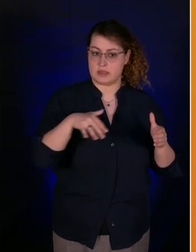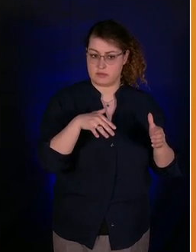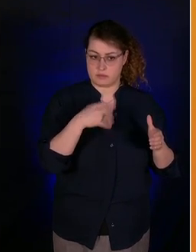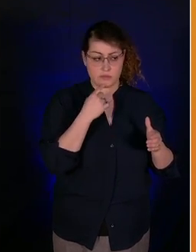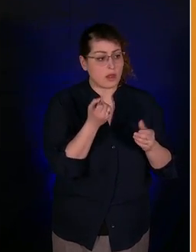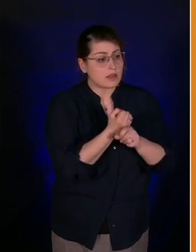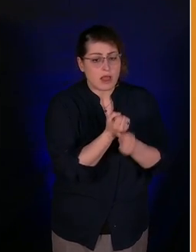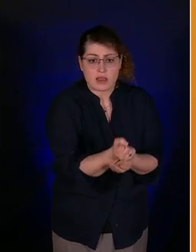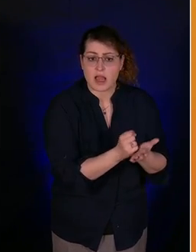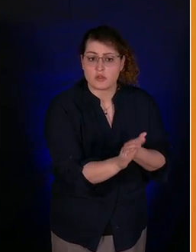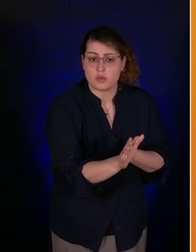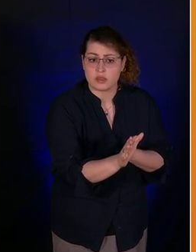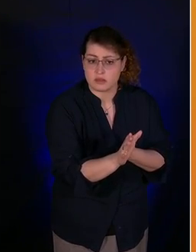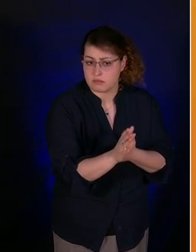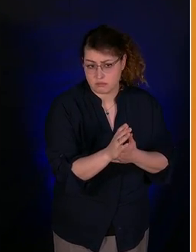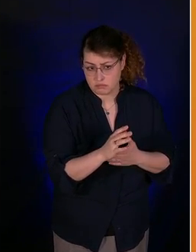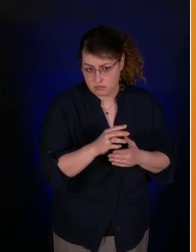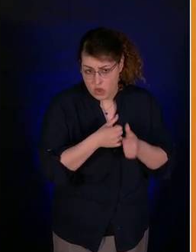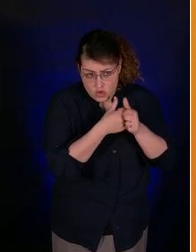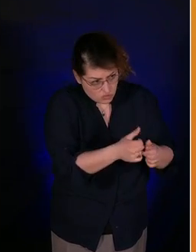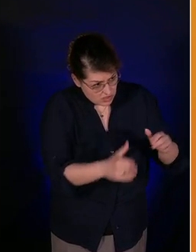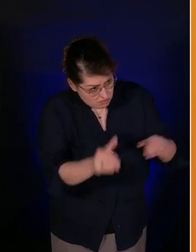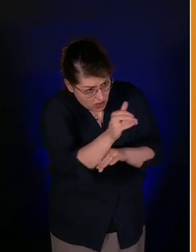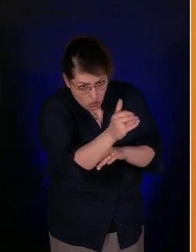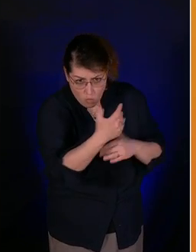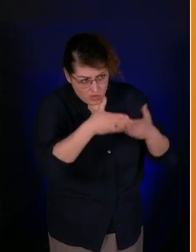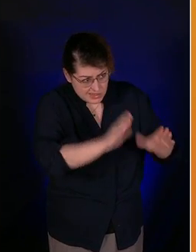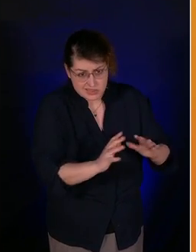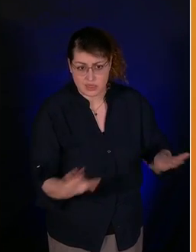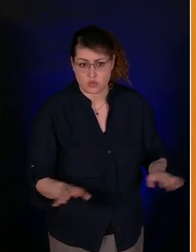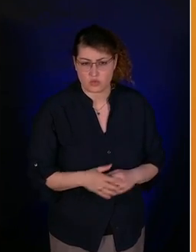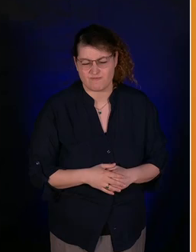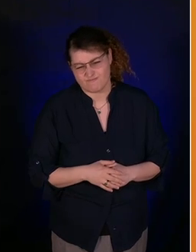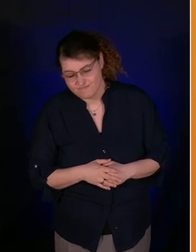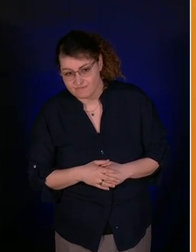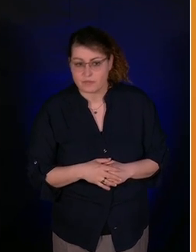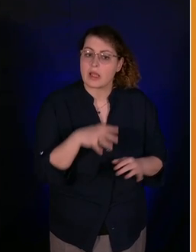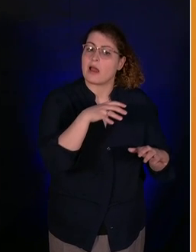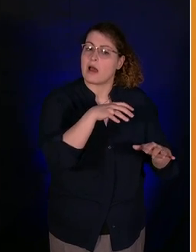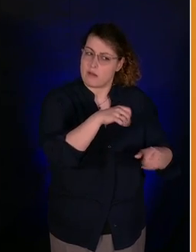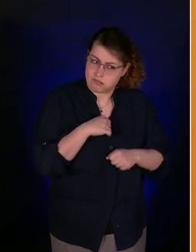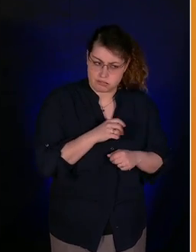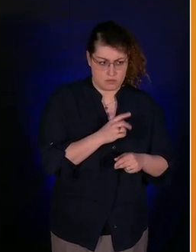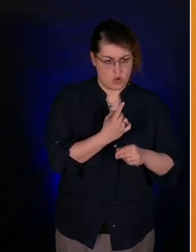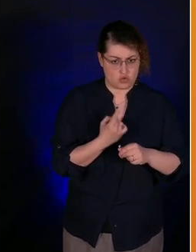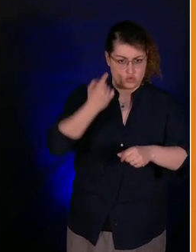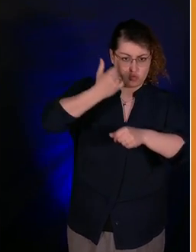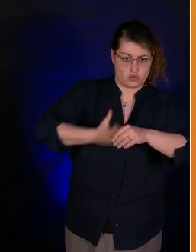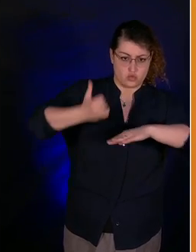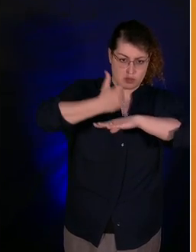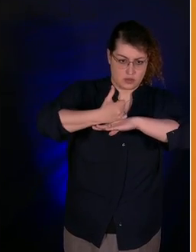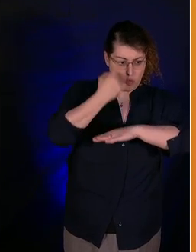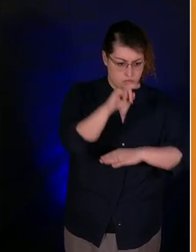gratuit totalement engrangé par les patrons. Cette appropriation et domination par des intérêts